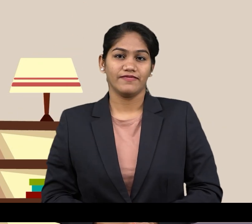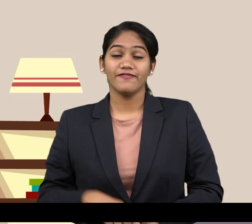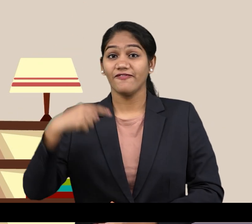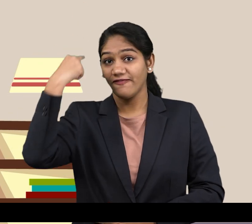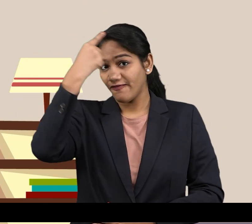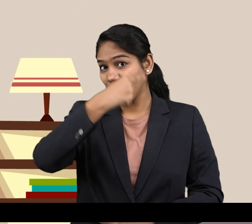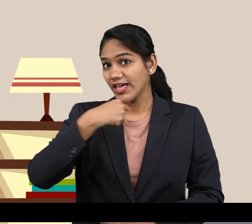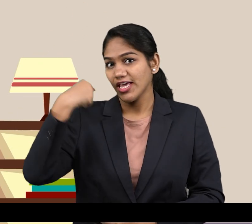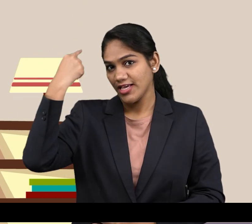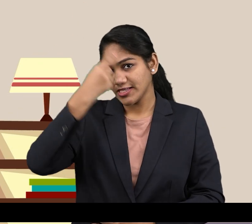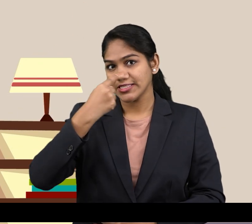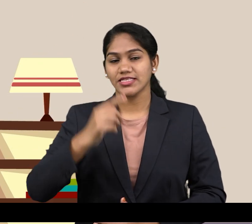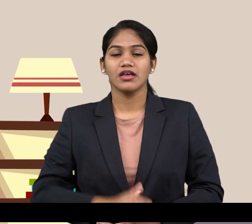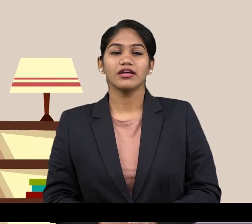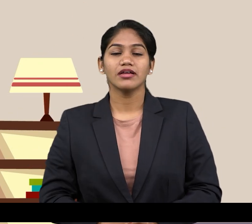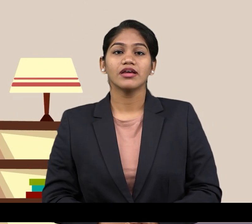चेहरा,